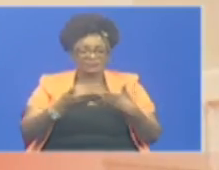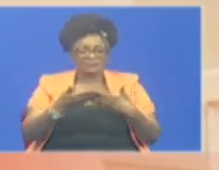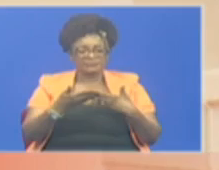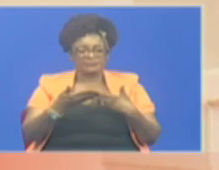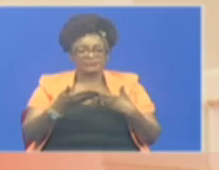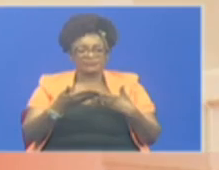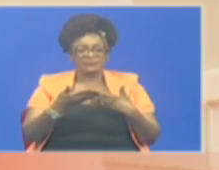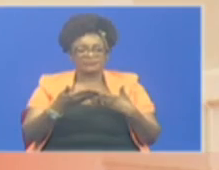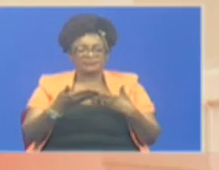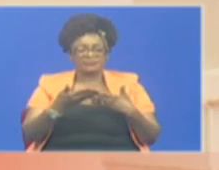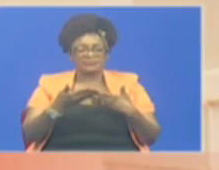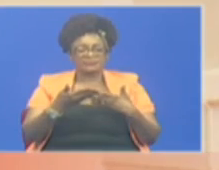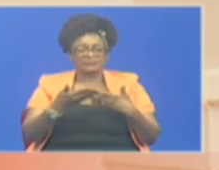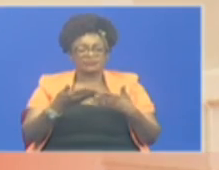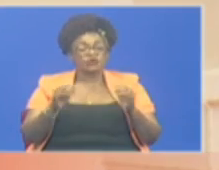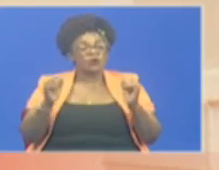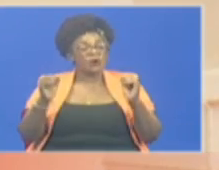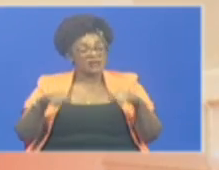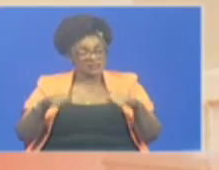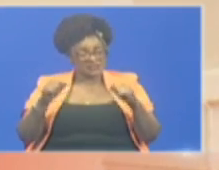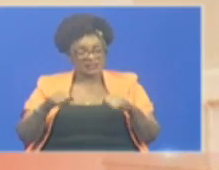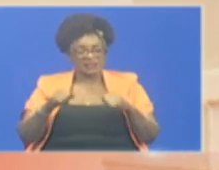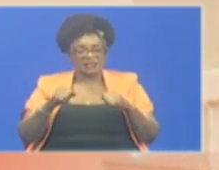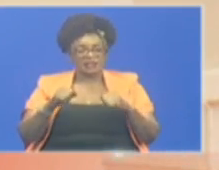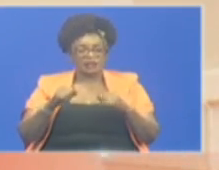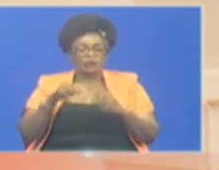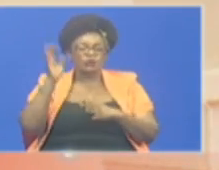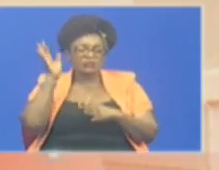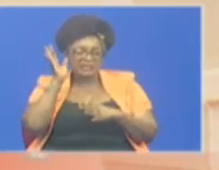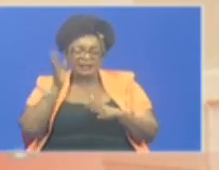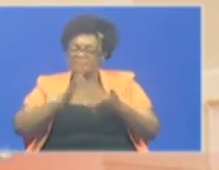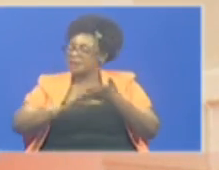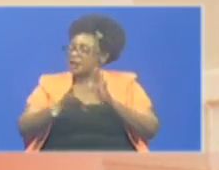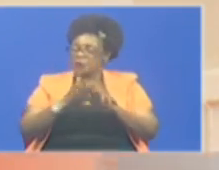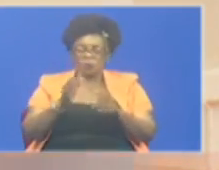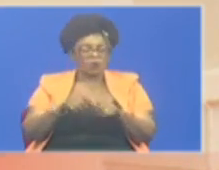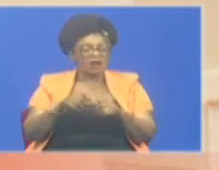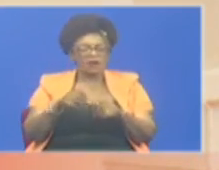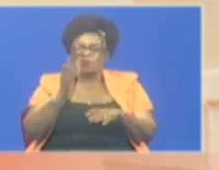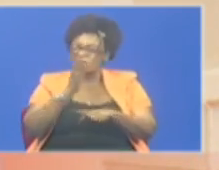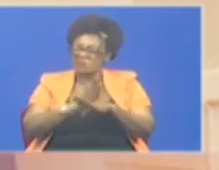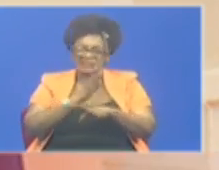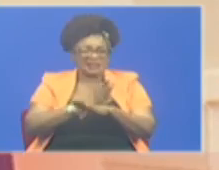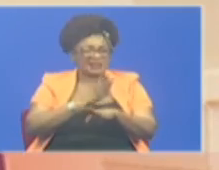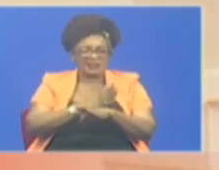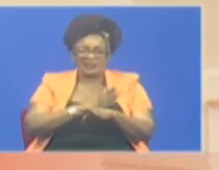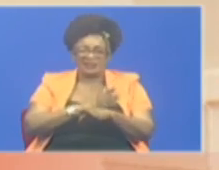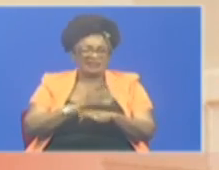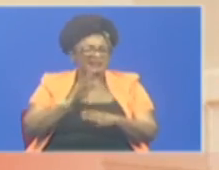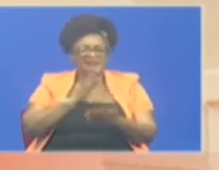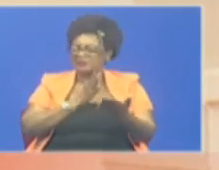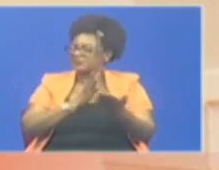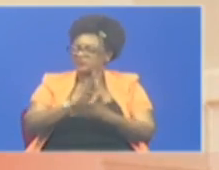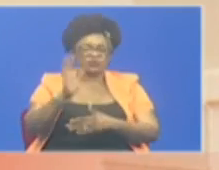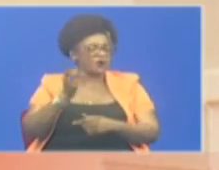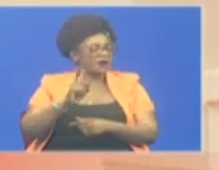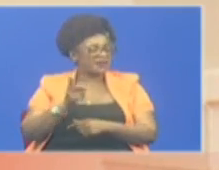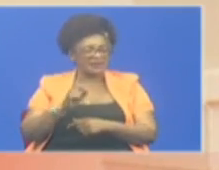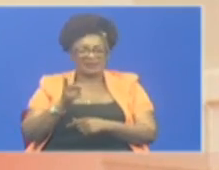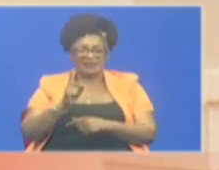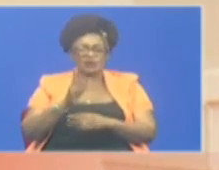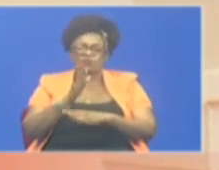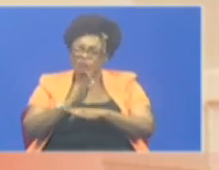ndio waweze kutii bila kuwaumiza, kwa sababu sio haki